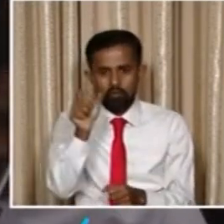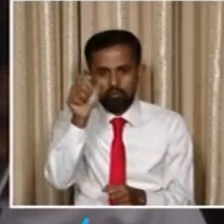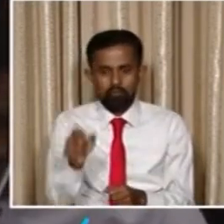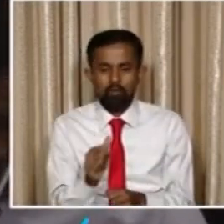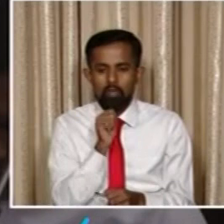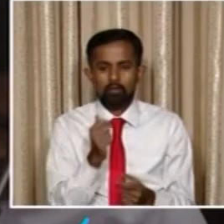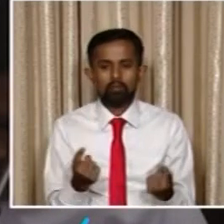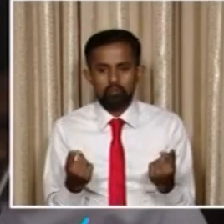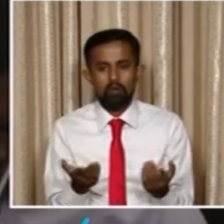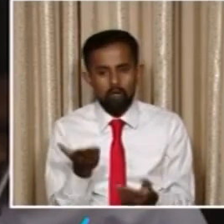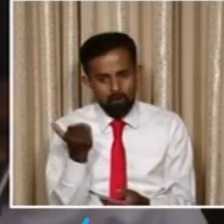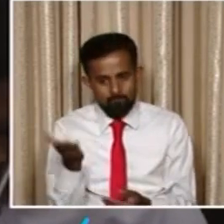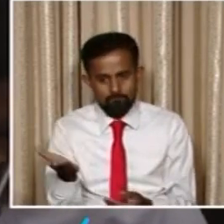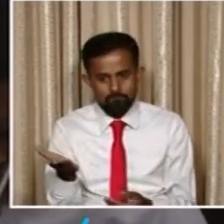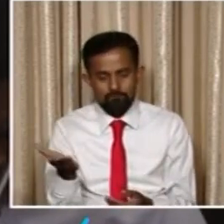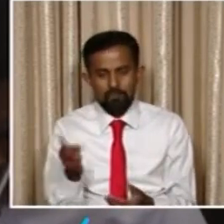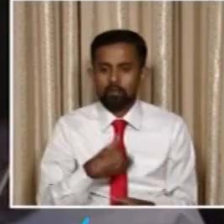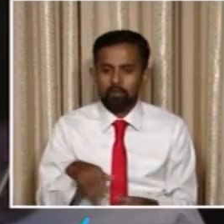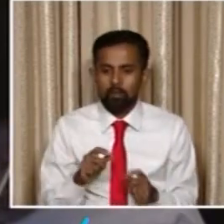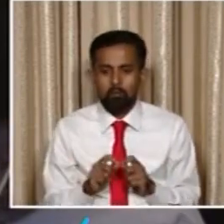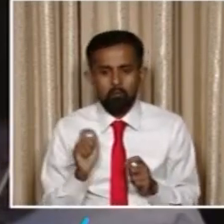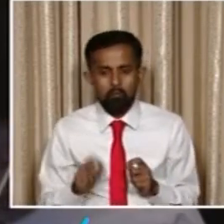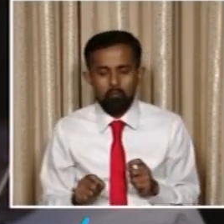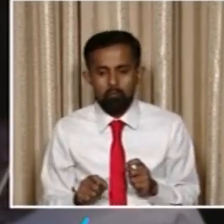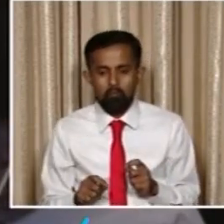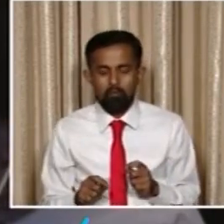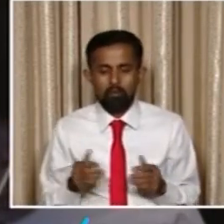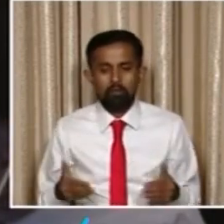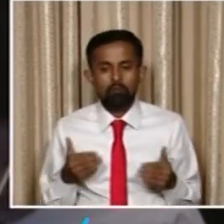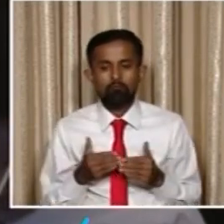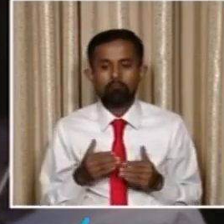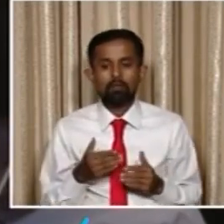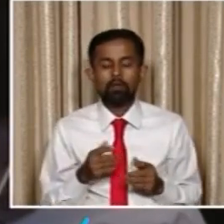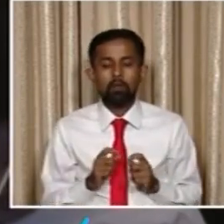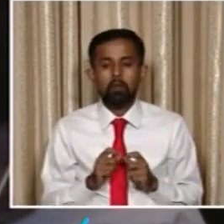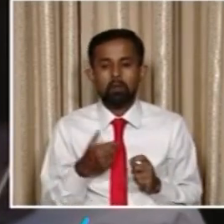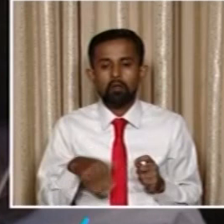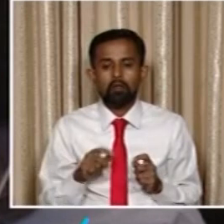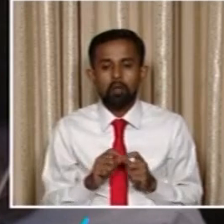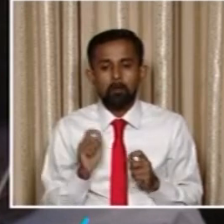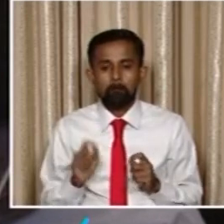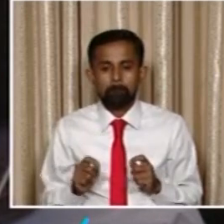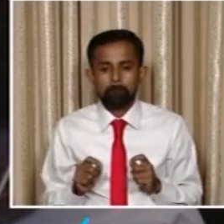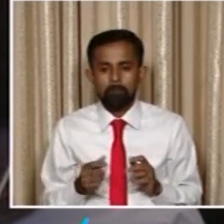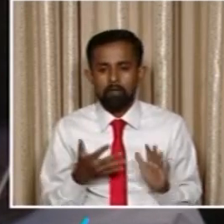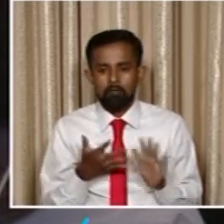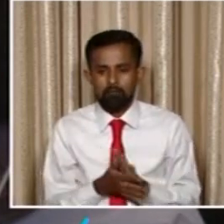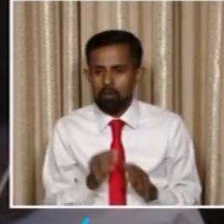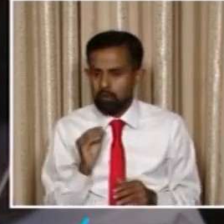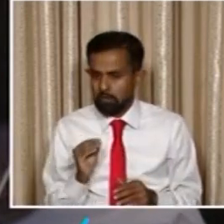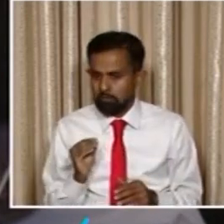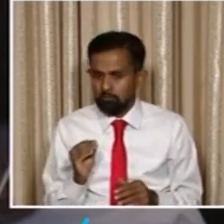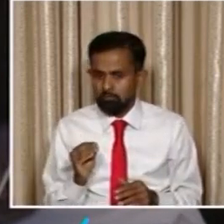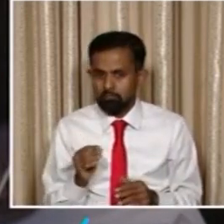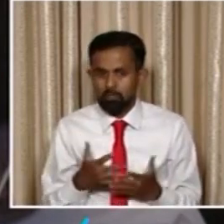සැබෑ ඌමනාවක් තියෙනවා මේක කරන්න. හැබැයි තමුන්වාන්සේ දඬ දෙන වර්තමාන ක්‍රිකට් පාලක මණ්ඩලය යම් කිසි වැරද්දක් කරනවා නම් යම්